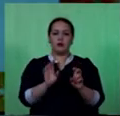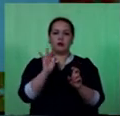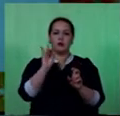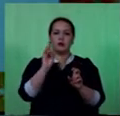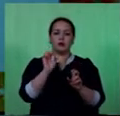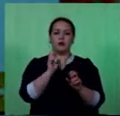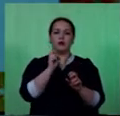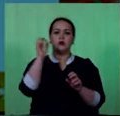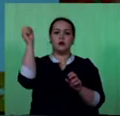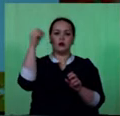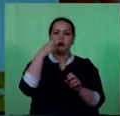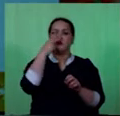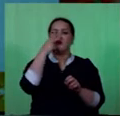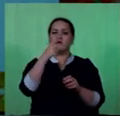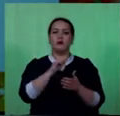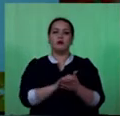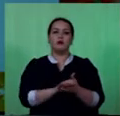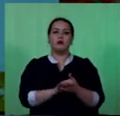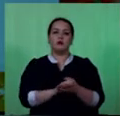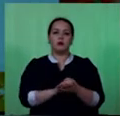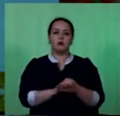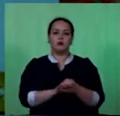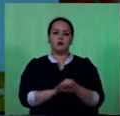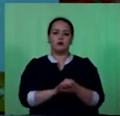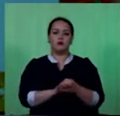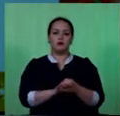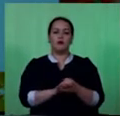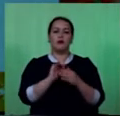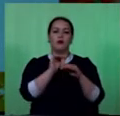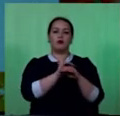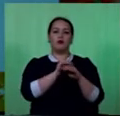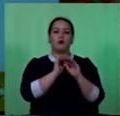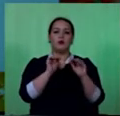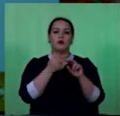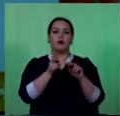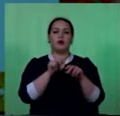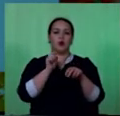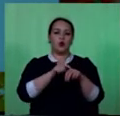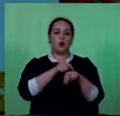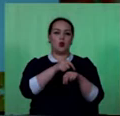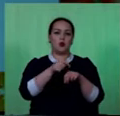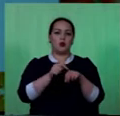солнышко глядят молодцы ребята это клубника